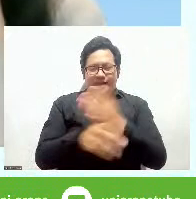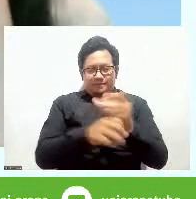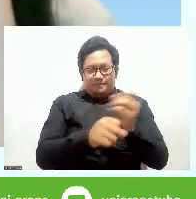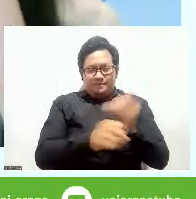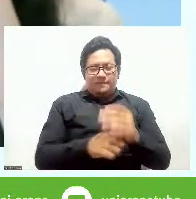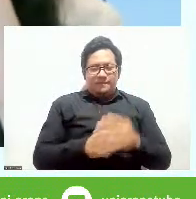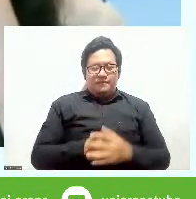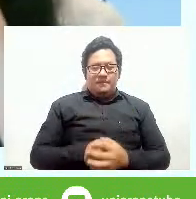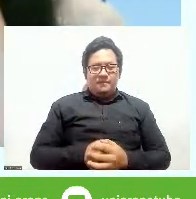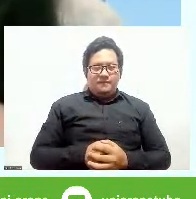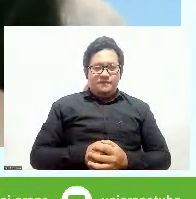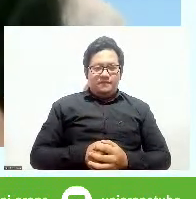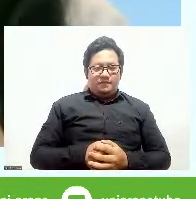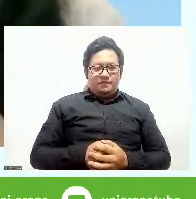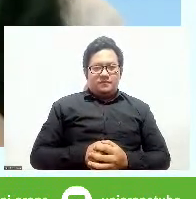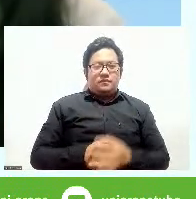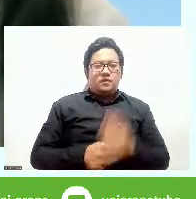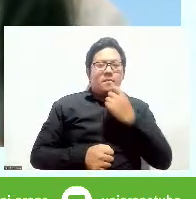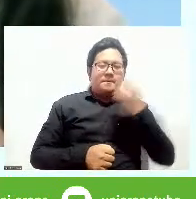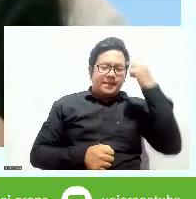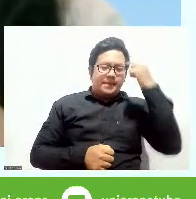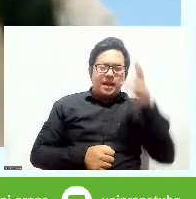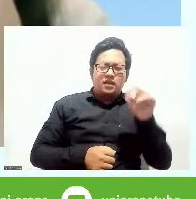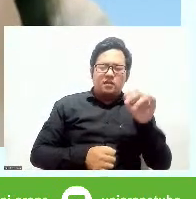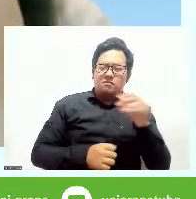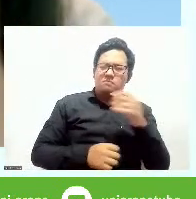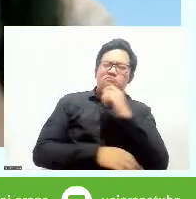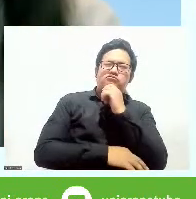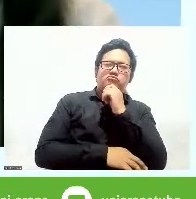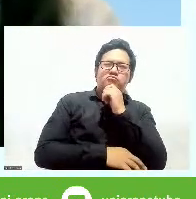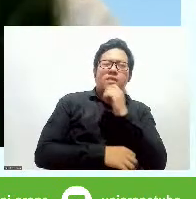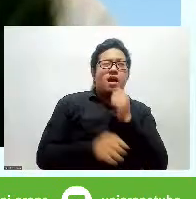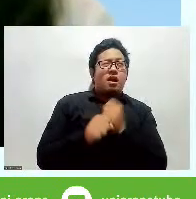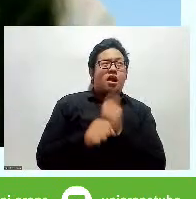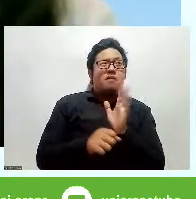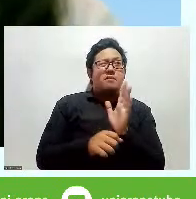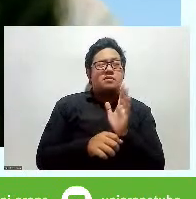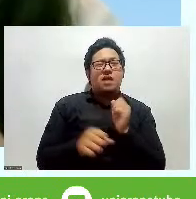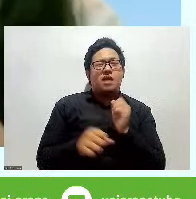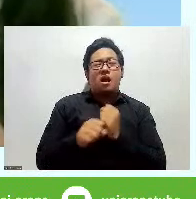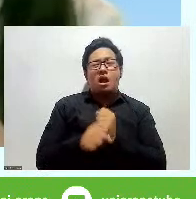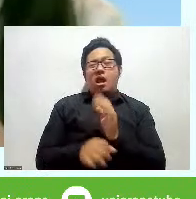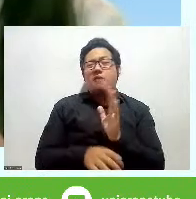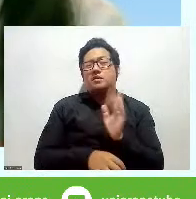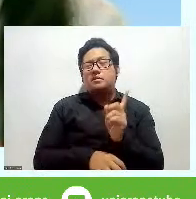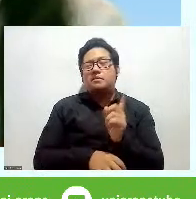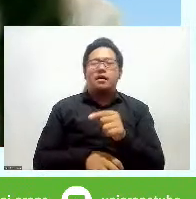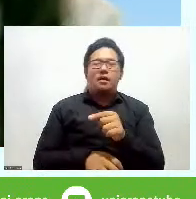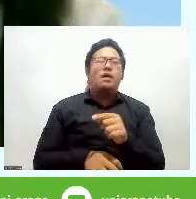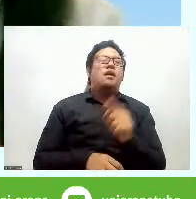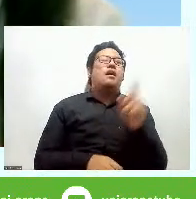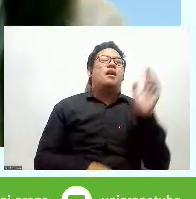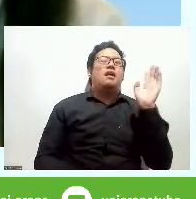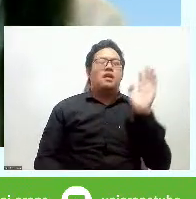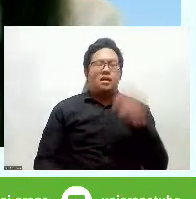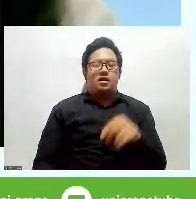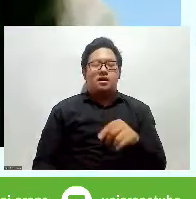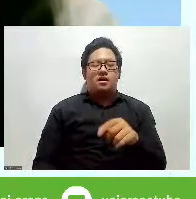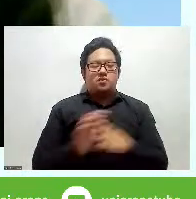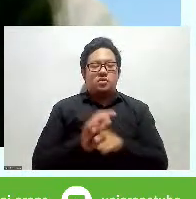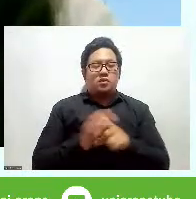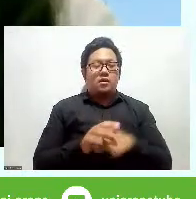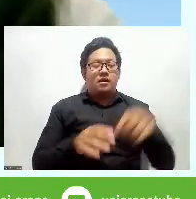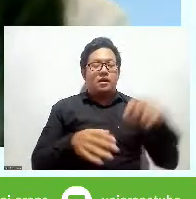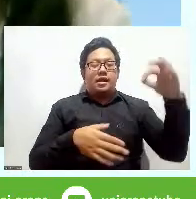Kenapa tahu juga kalau misalnya matahari itu